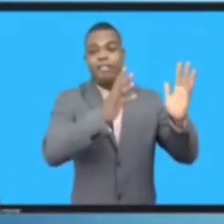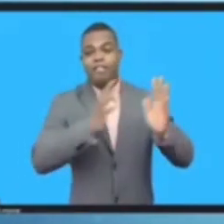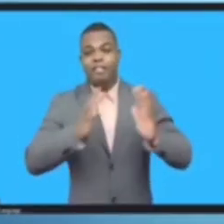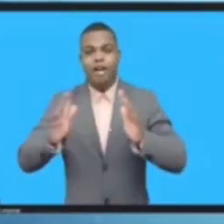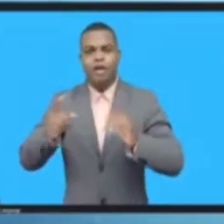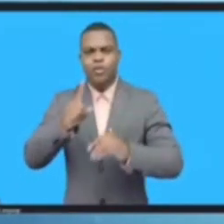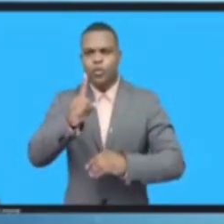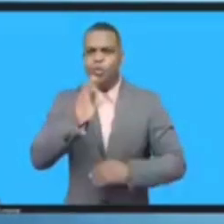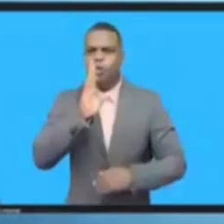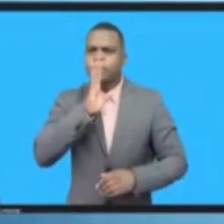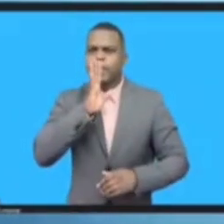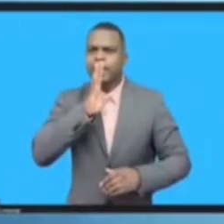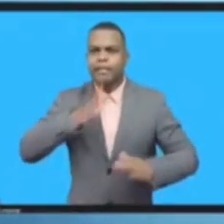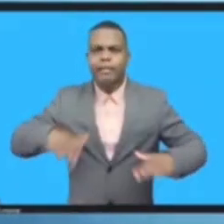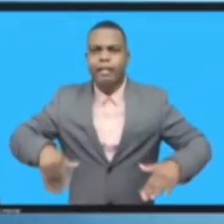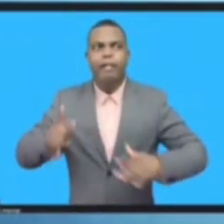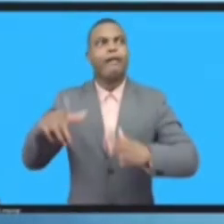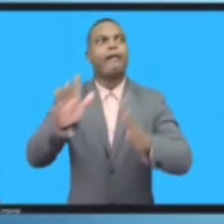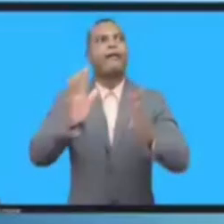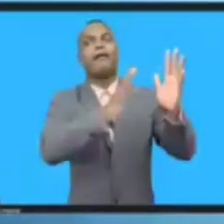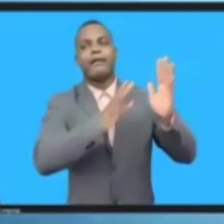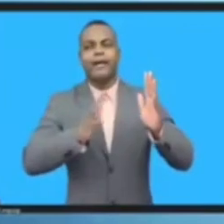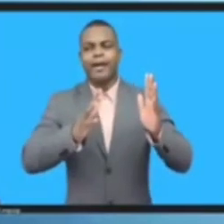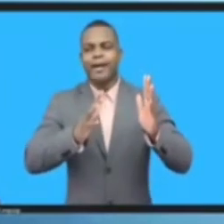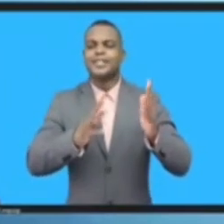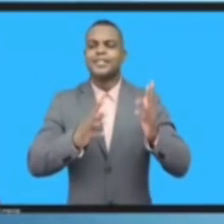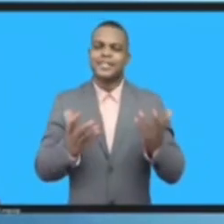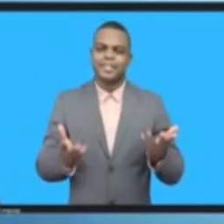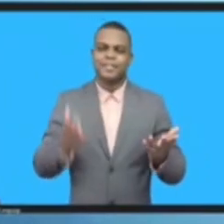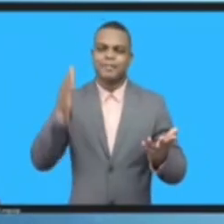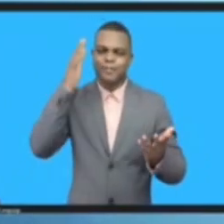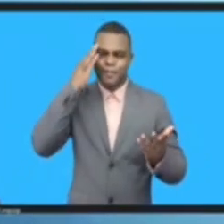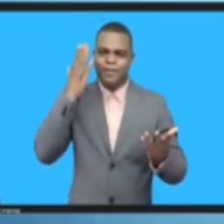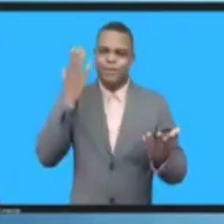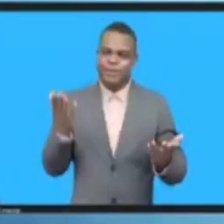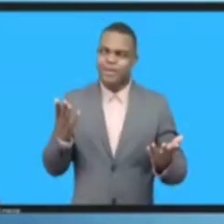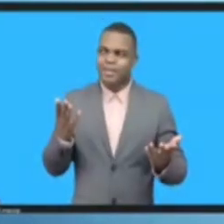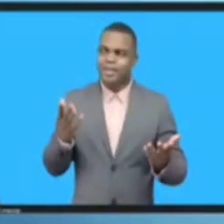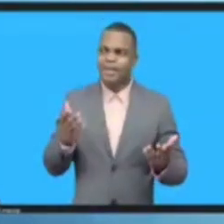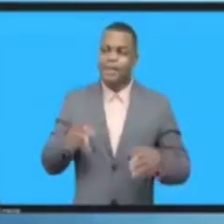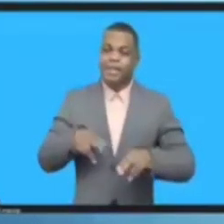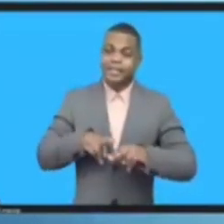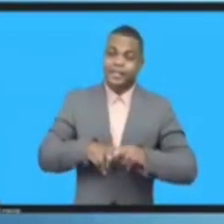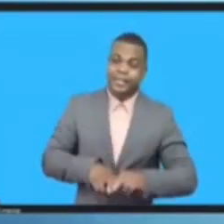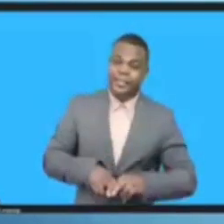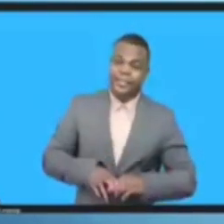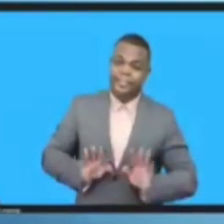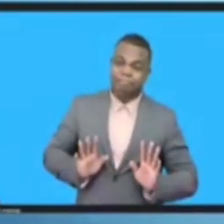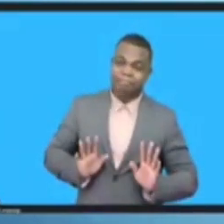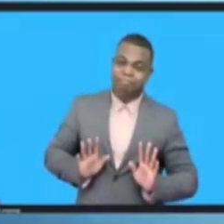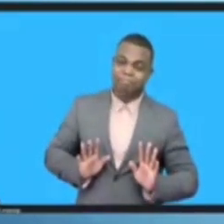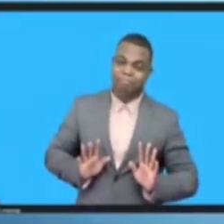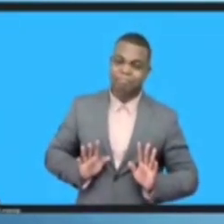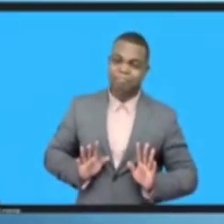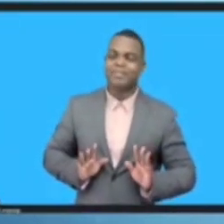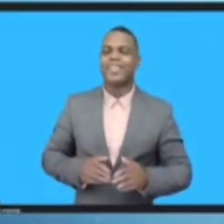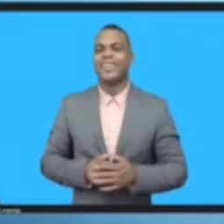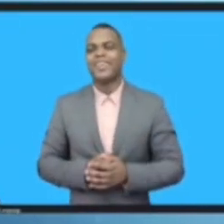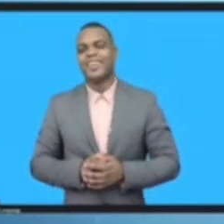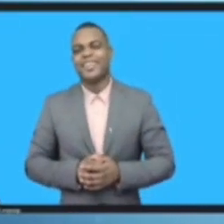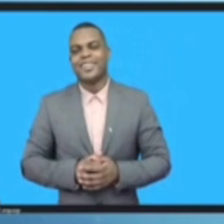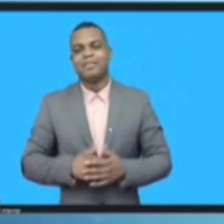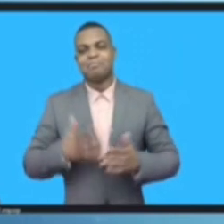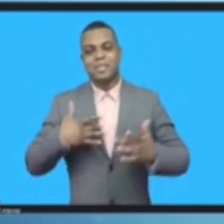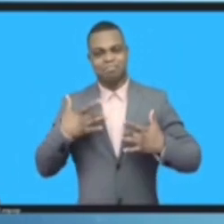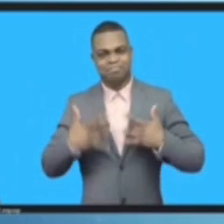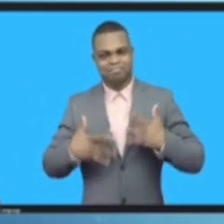une raison de vous installer parce que c'est magnifique. Merci à Lily d'avoir fait ces remarques, ça